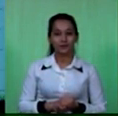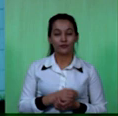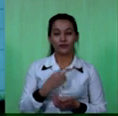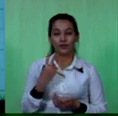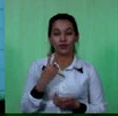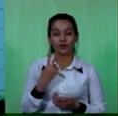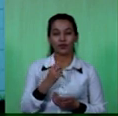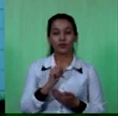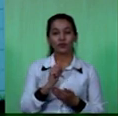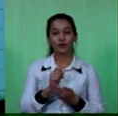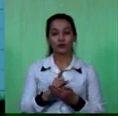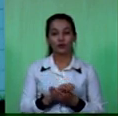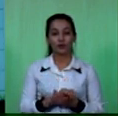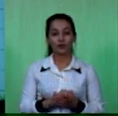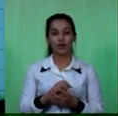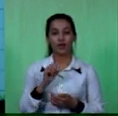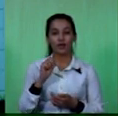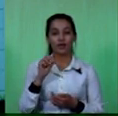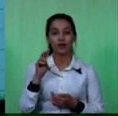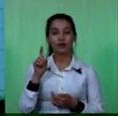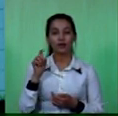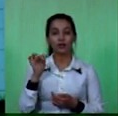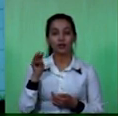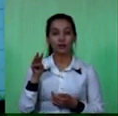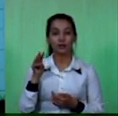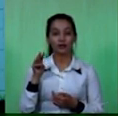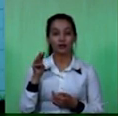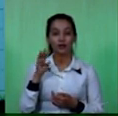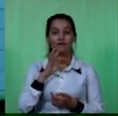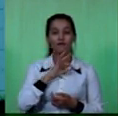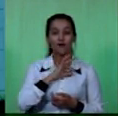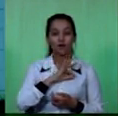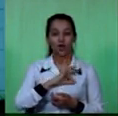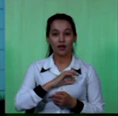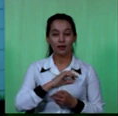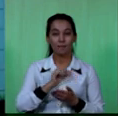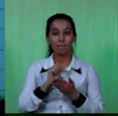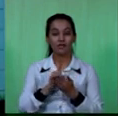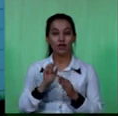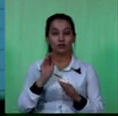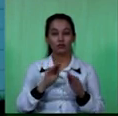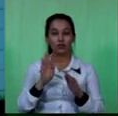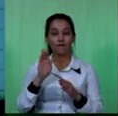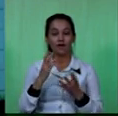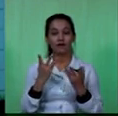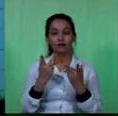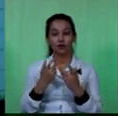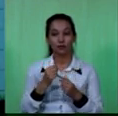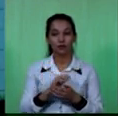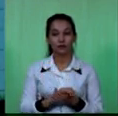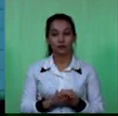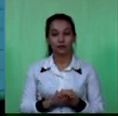2-чи тапшырып. Алгоритм асосида масалалар түзүң ва ечиң. Демак,